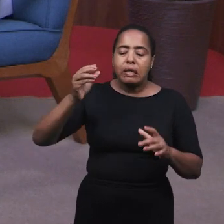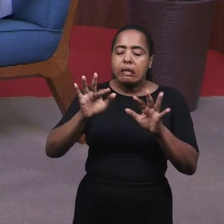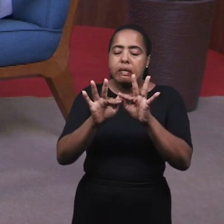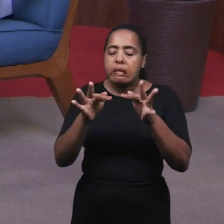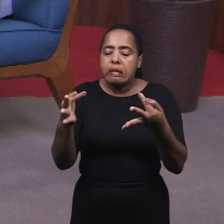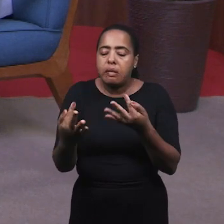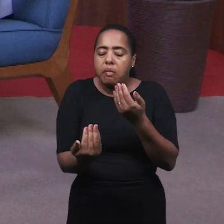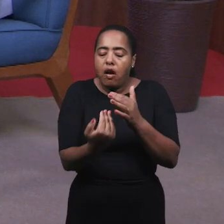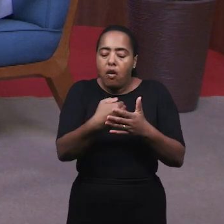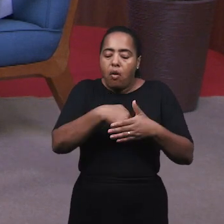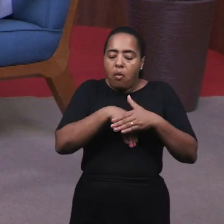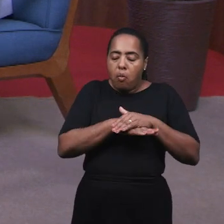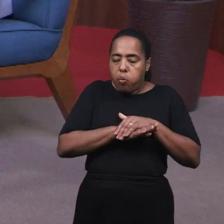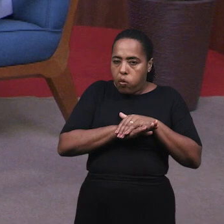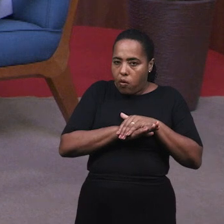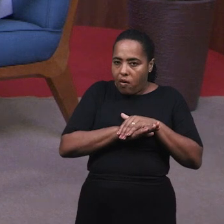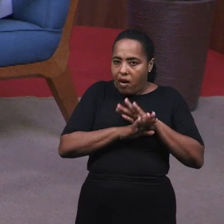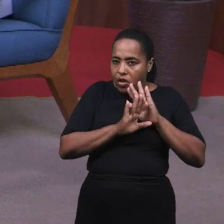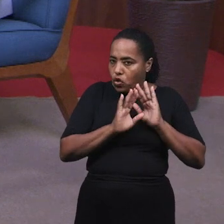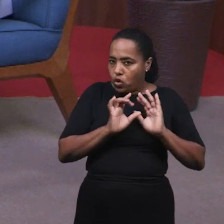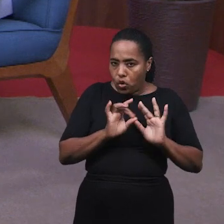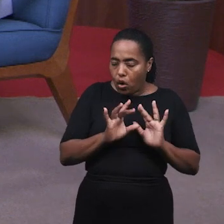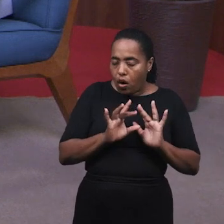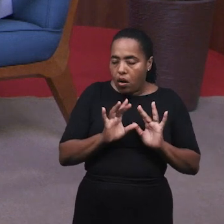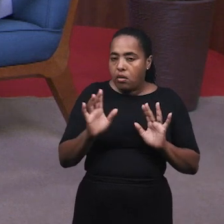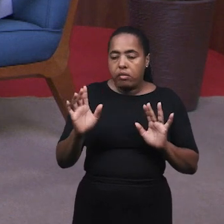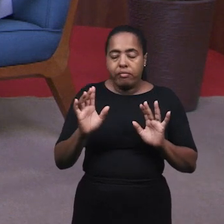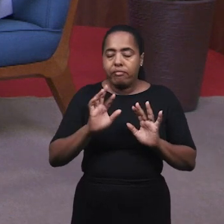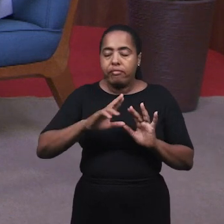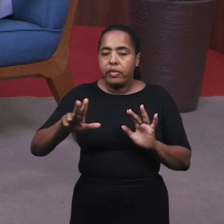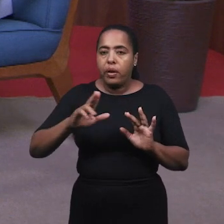que l'Église simplement garde pour soi-même.